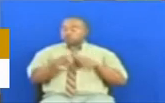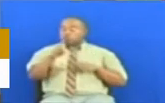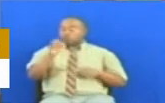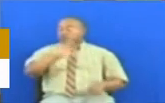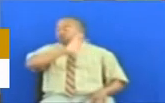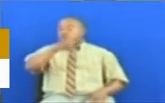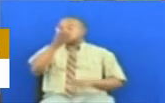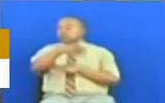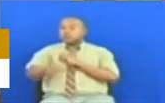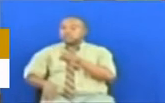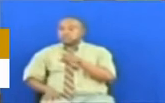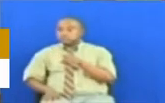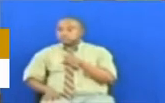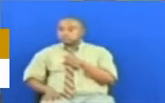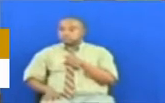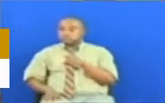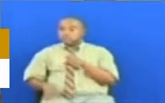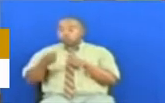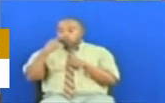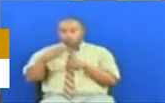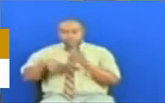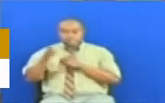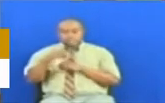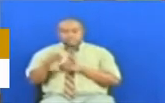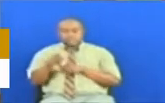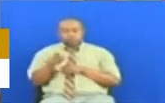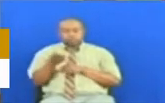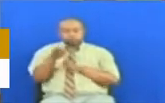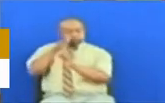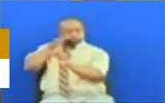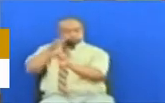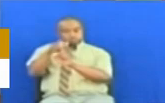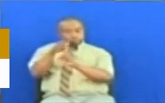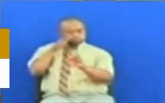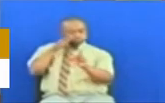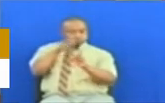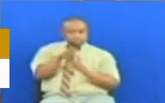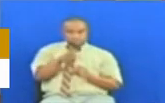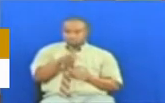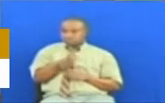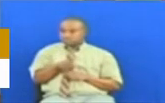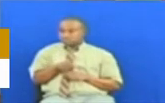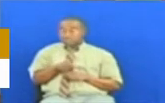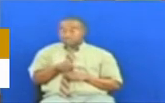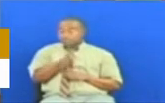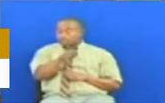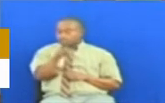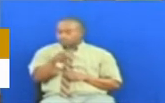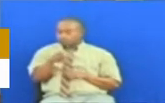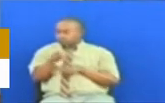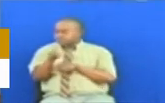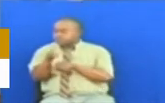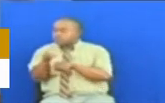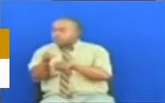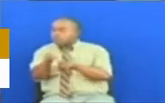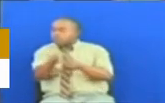wanapokwenda wanakwenda kama wawindaji. Hauendi moja kwa moja ukalikuta lile kundi limekaa pale, unaliwinda.